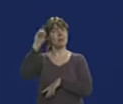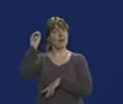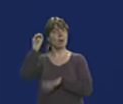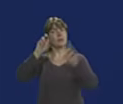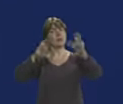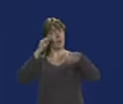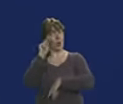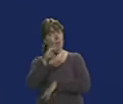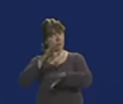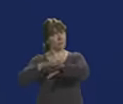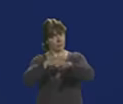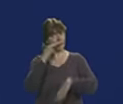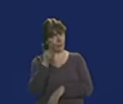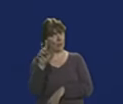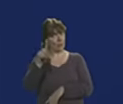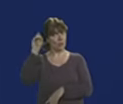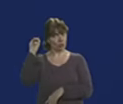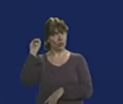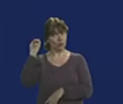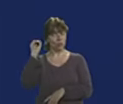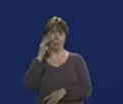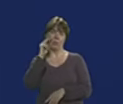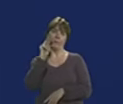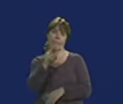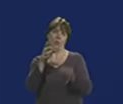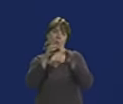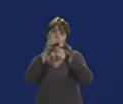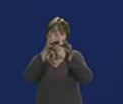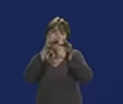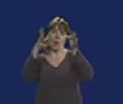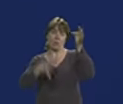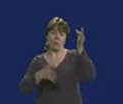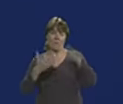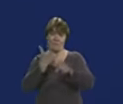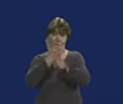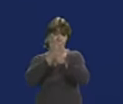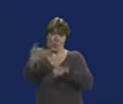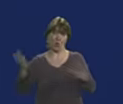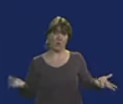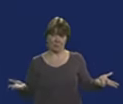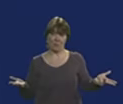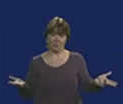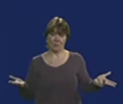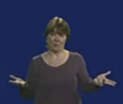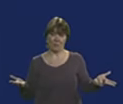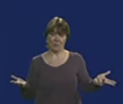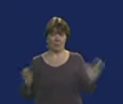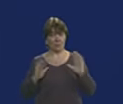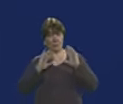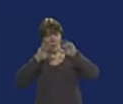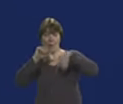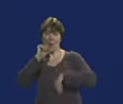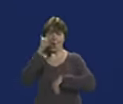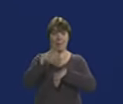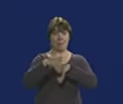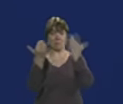la télévision ont vu un résultat qui était un faux. Et quand ils se sont réveillés le